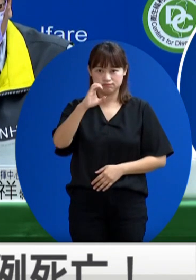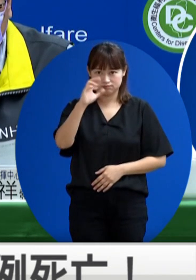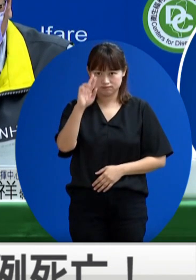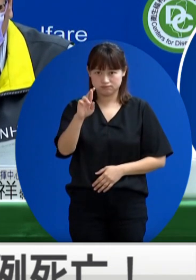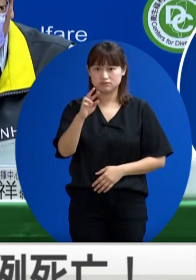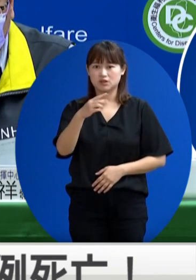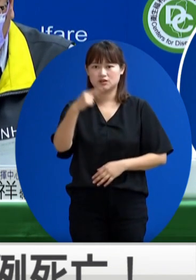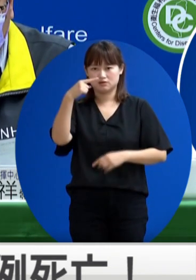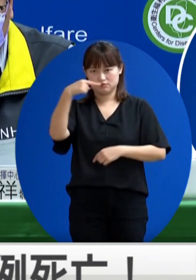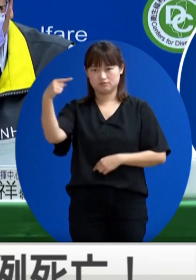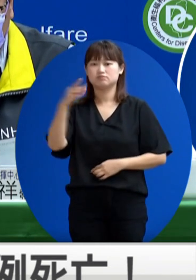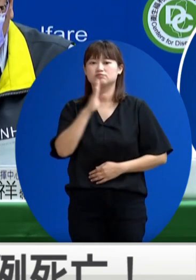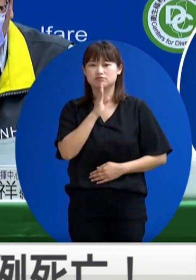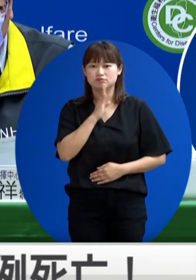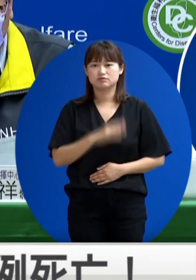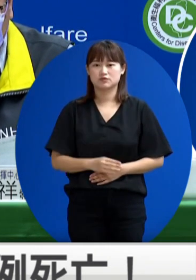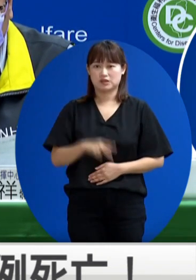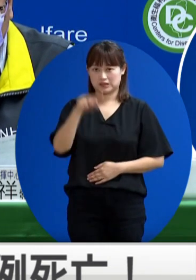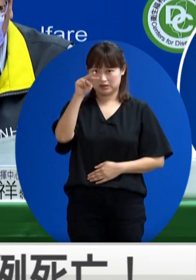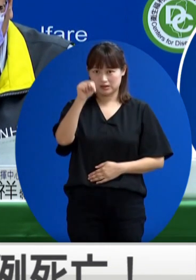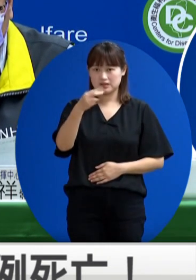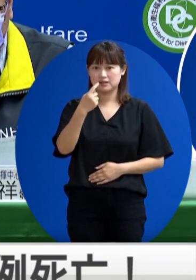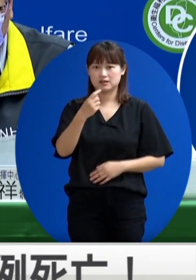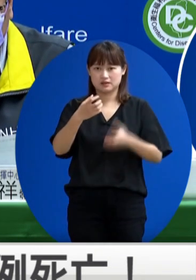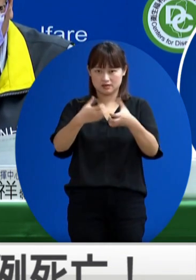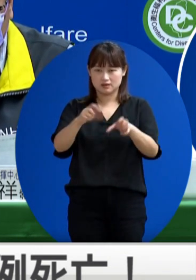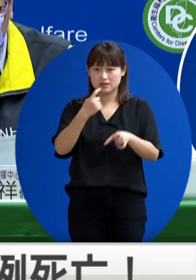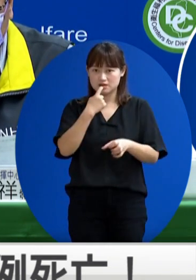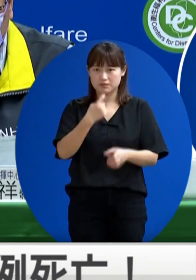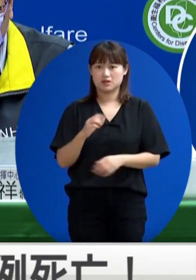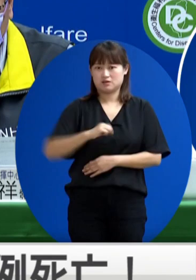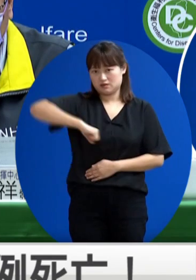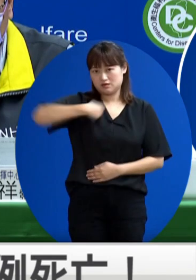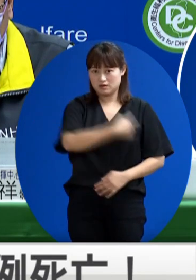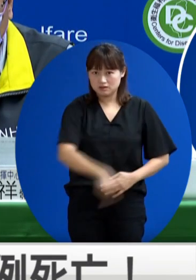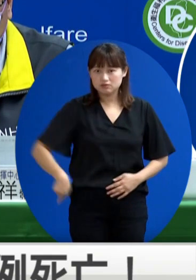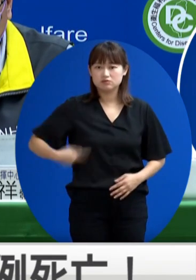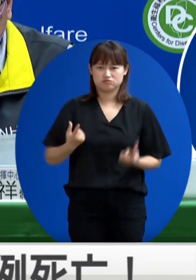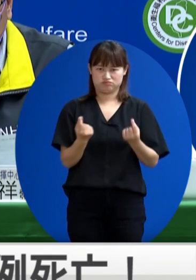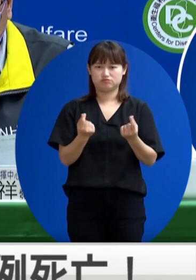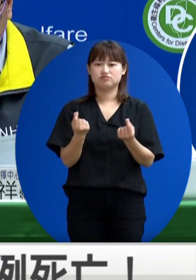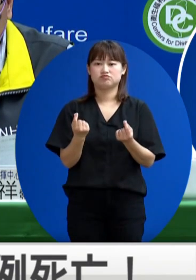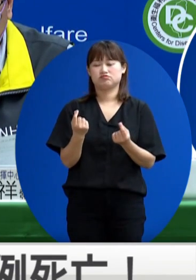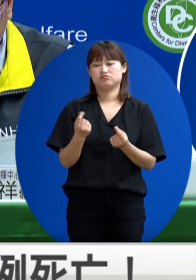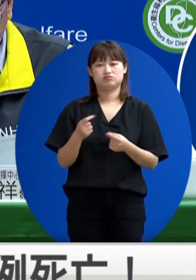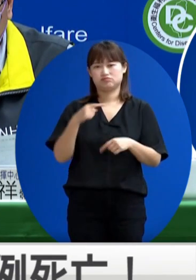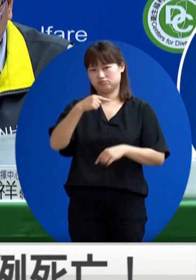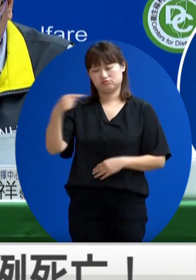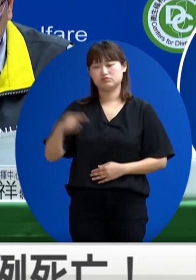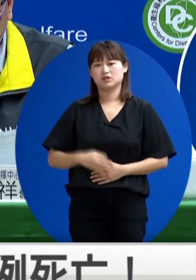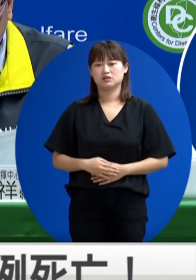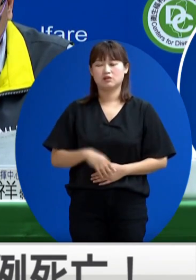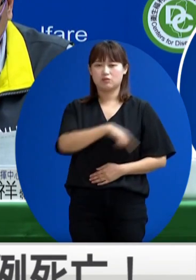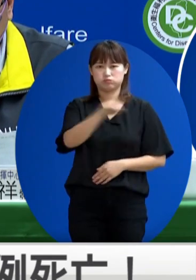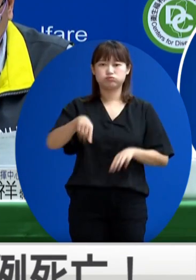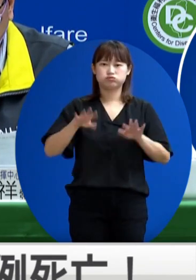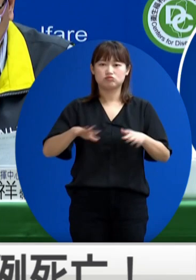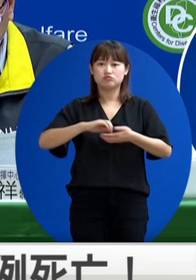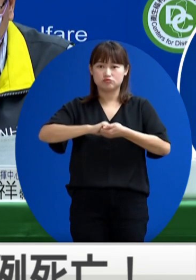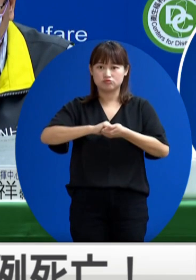为他们的 N 蛋白的抗体也都是阴性且没有症状，所以我们就决定